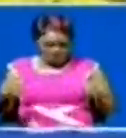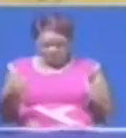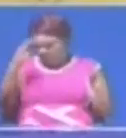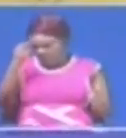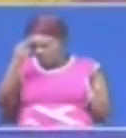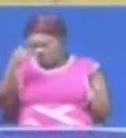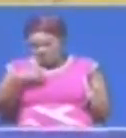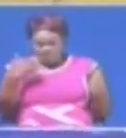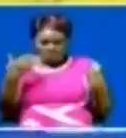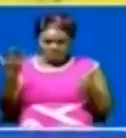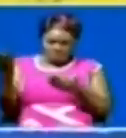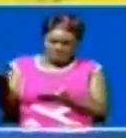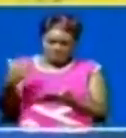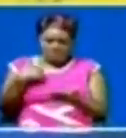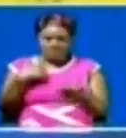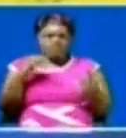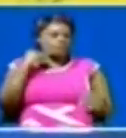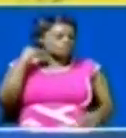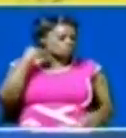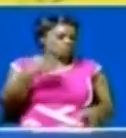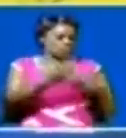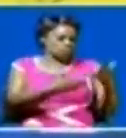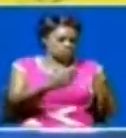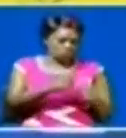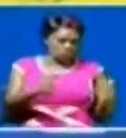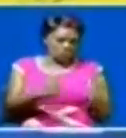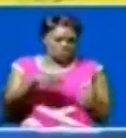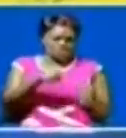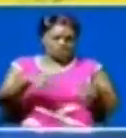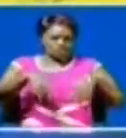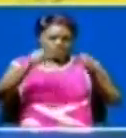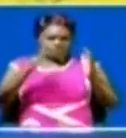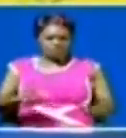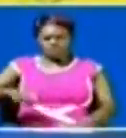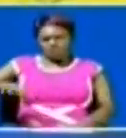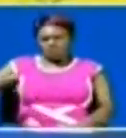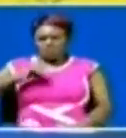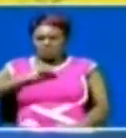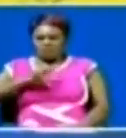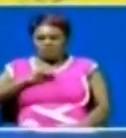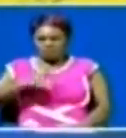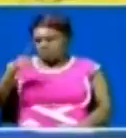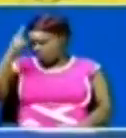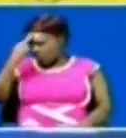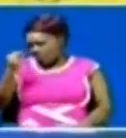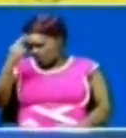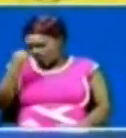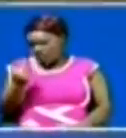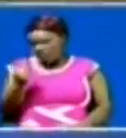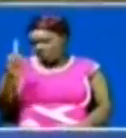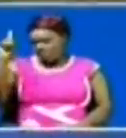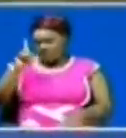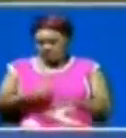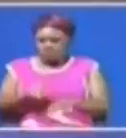hapa, mimi Nakuru, na tuliendelea mzuri. Hata yeye alikuwa chairman ya county council ya Narok at one